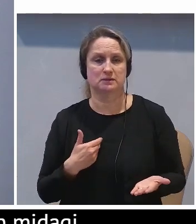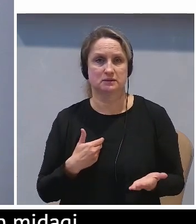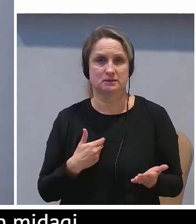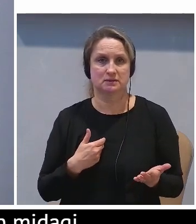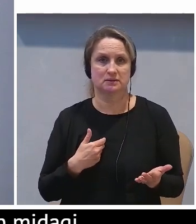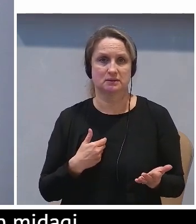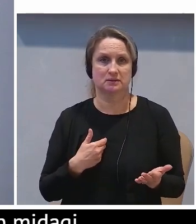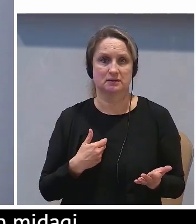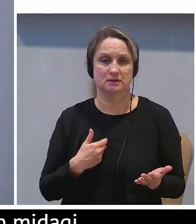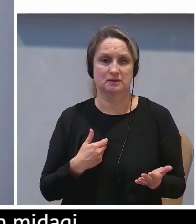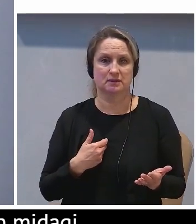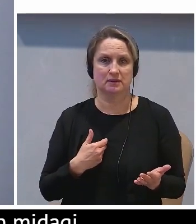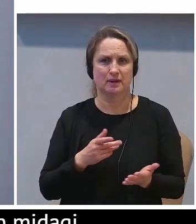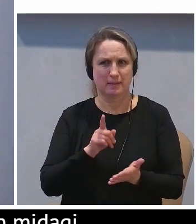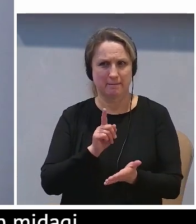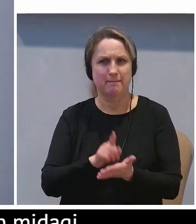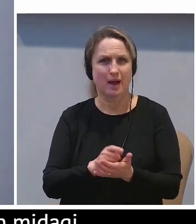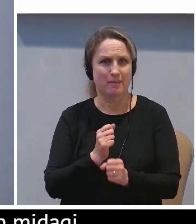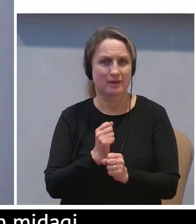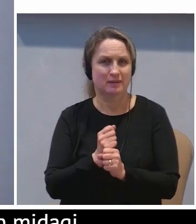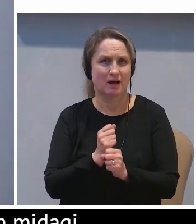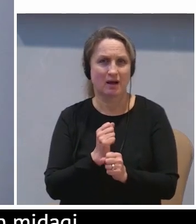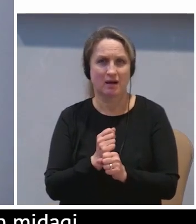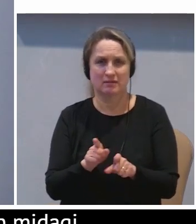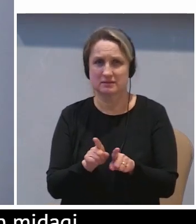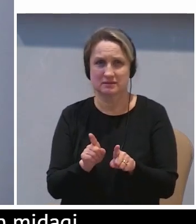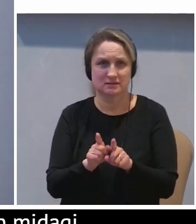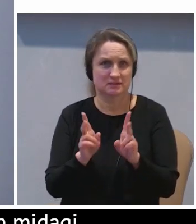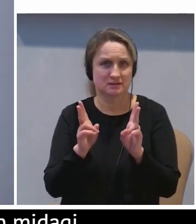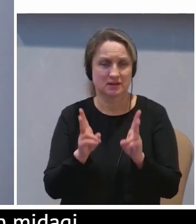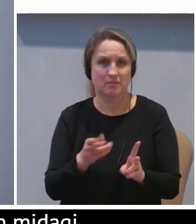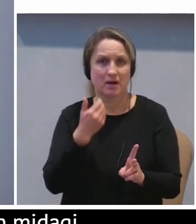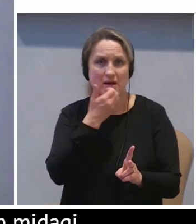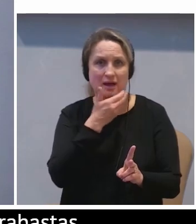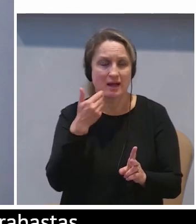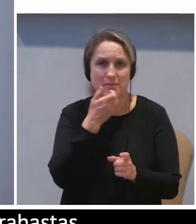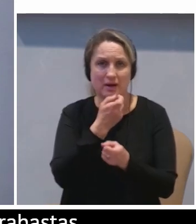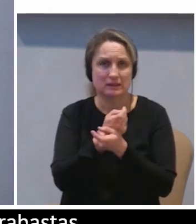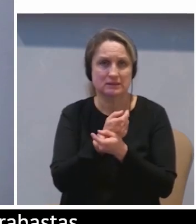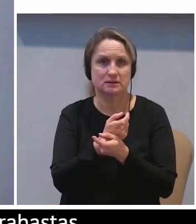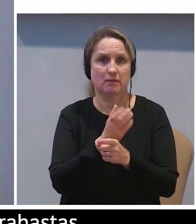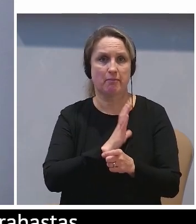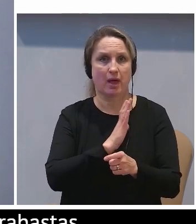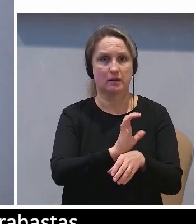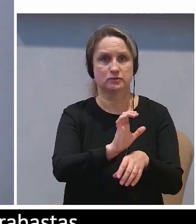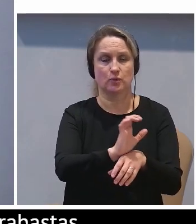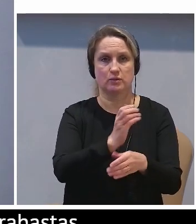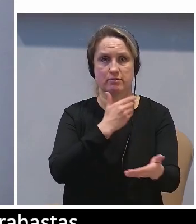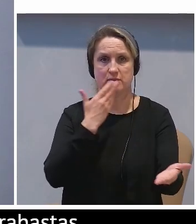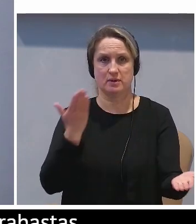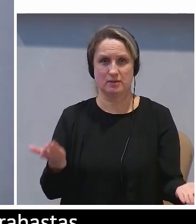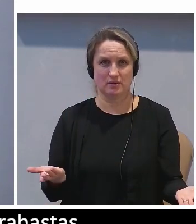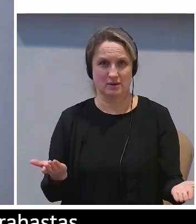Ja me peame saama teha seda samal viisil, ilma riskideta, kuid nii,